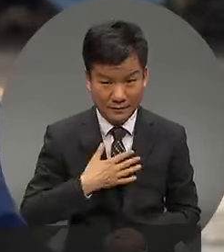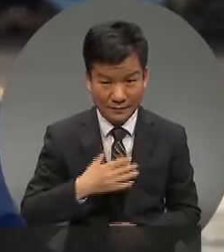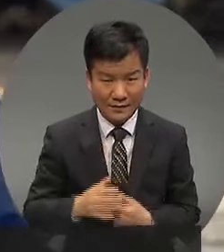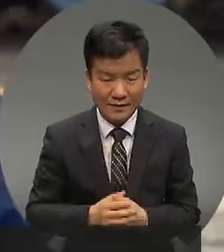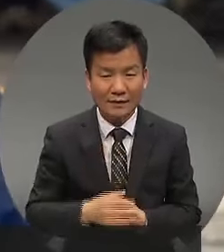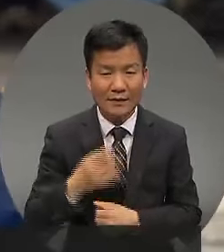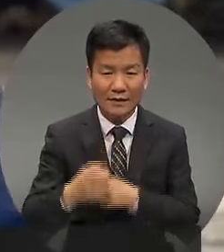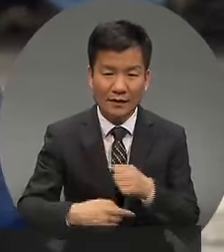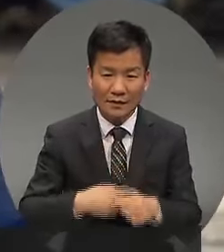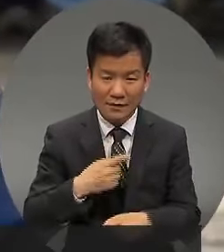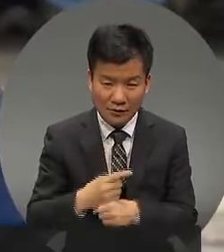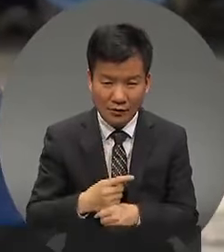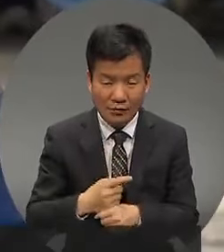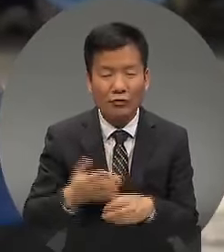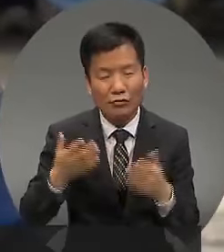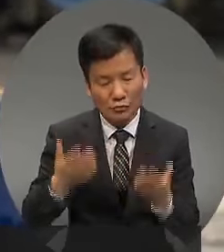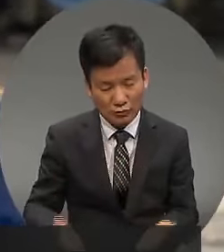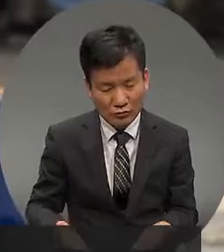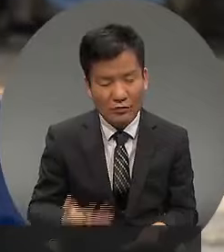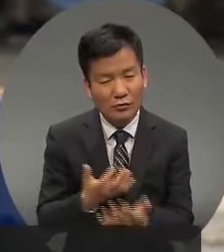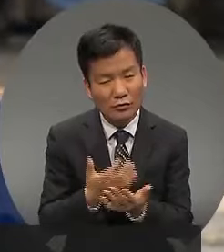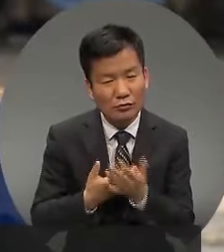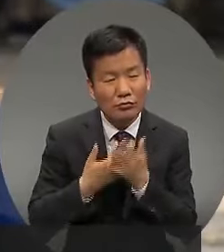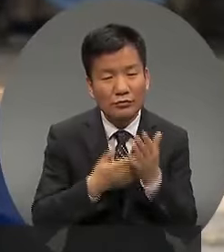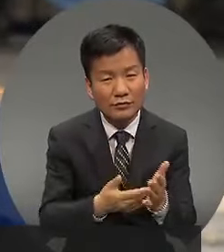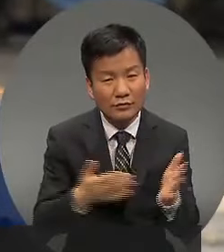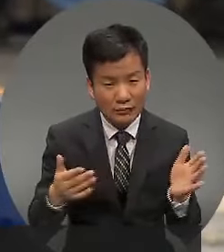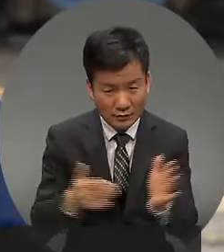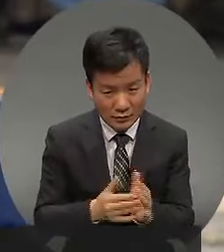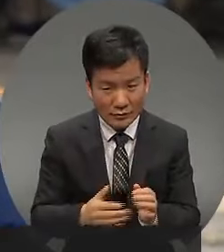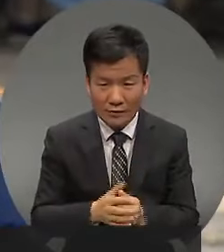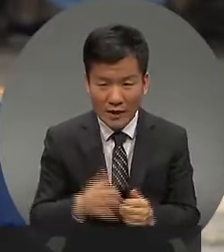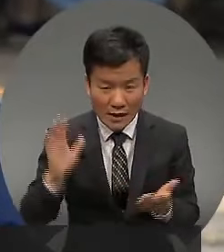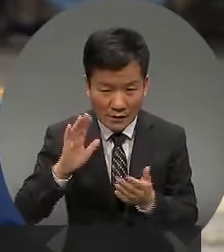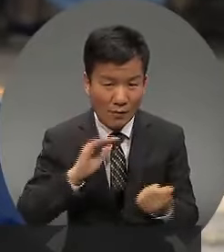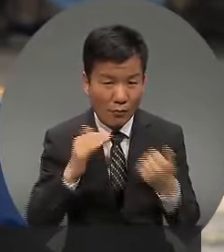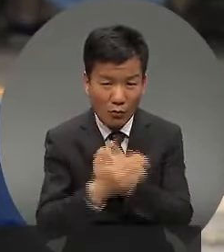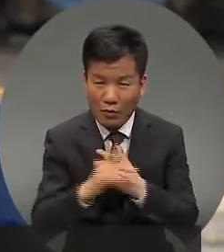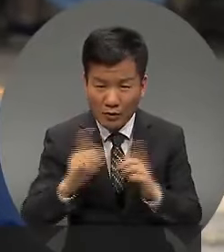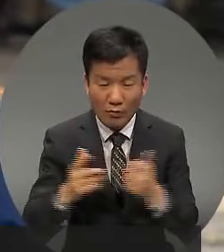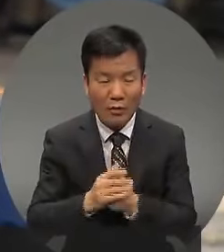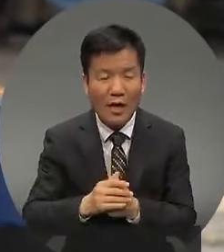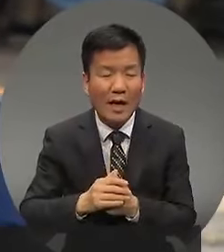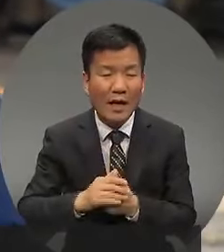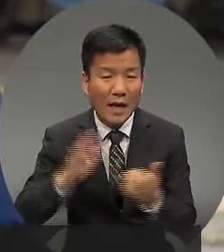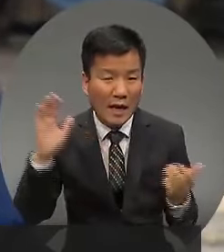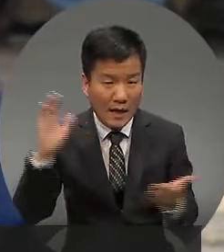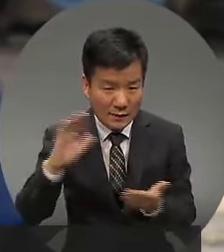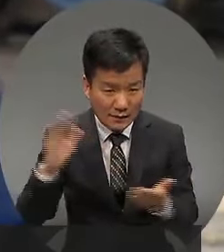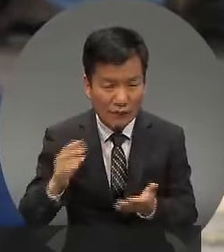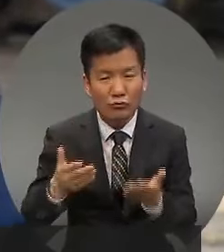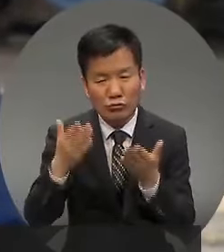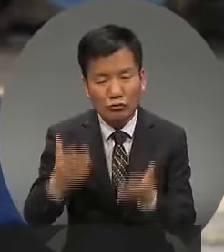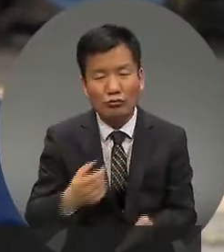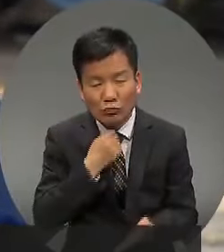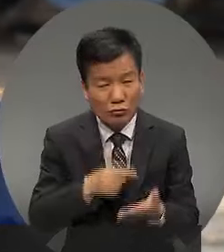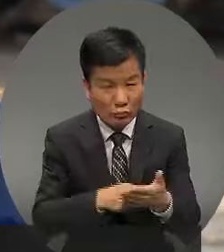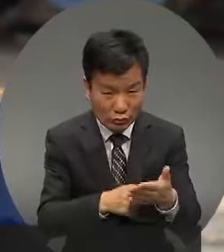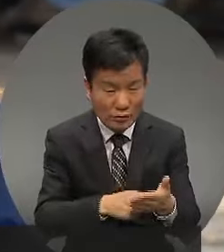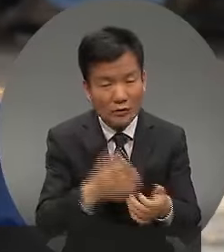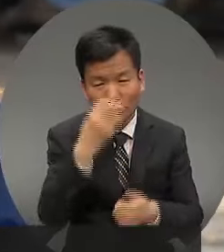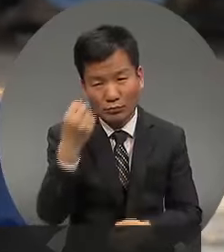1년을 쉴 각오로 휴학원을 제출했기 학생들을 보호하는 차원이 아니라 그거는 학생들의 휴학 의지를 무시하는